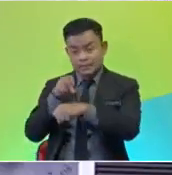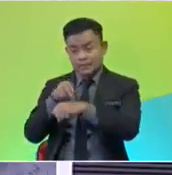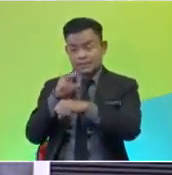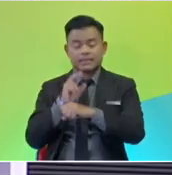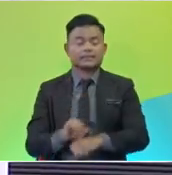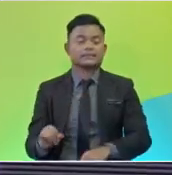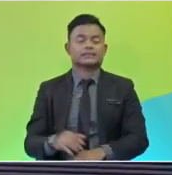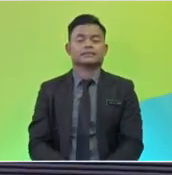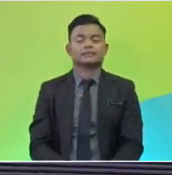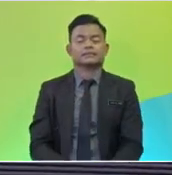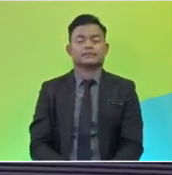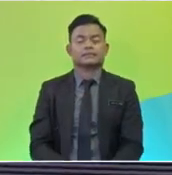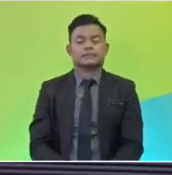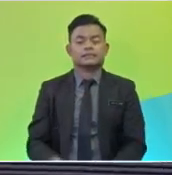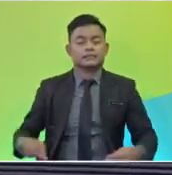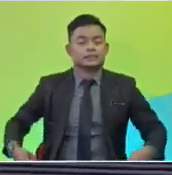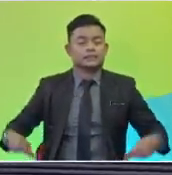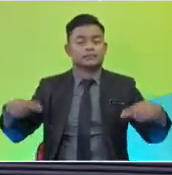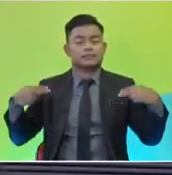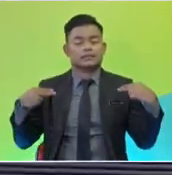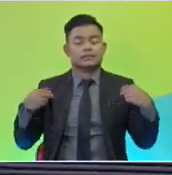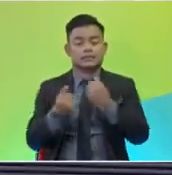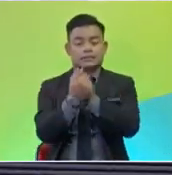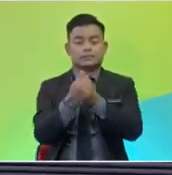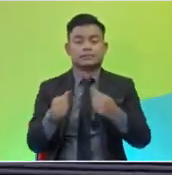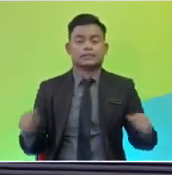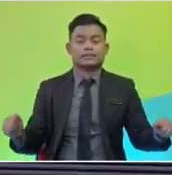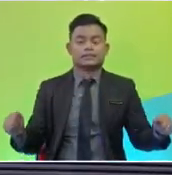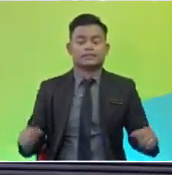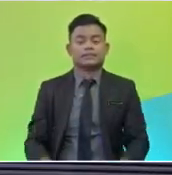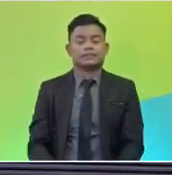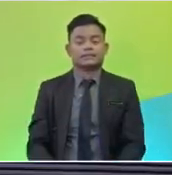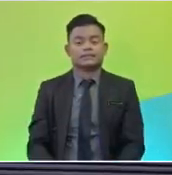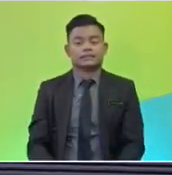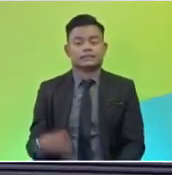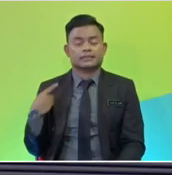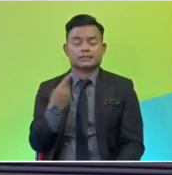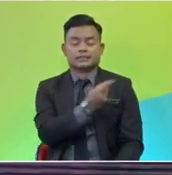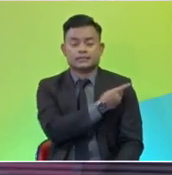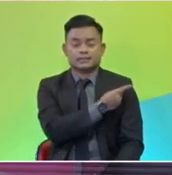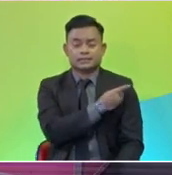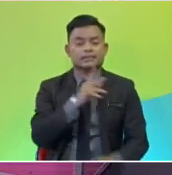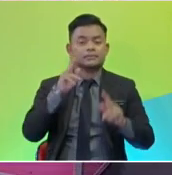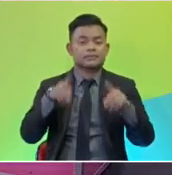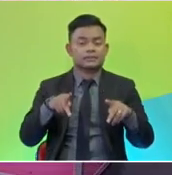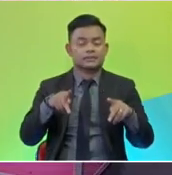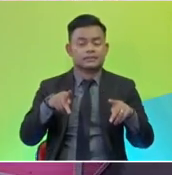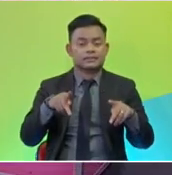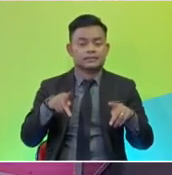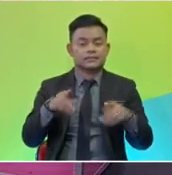menasihati hidup aman kita pasti